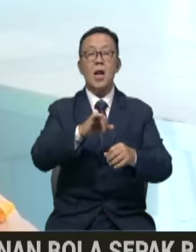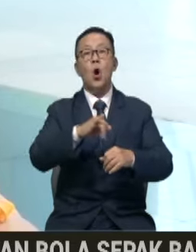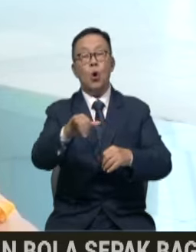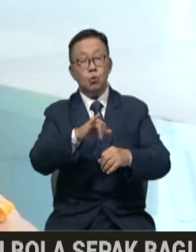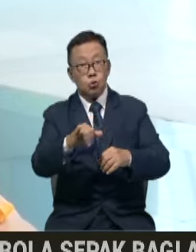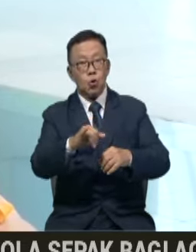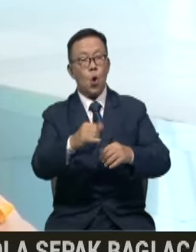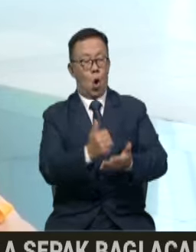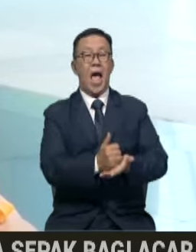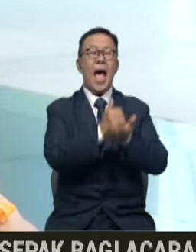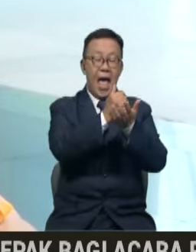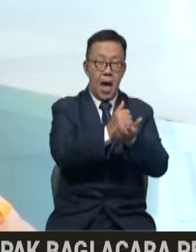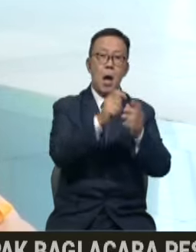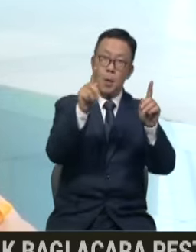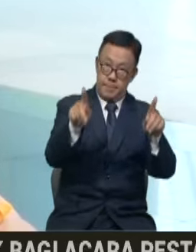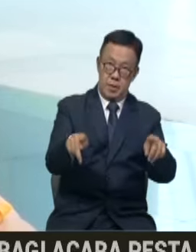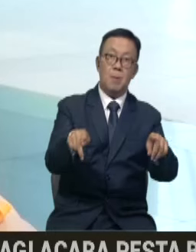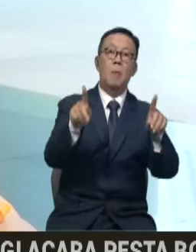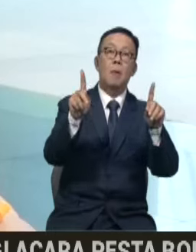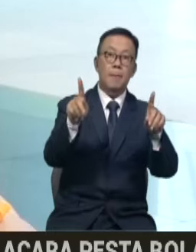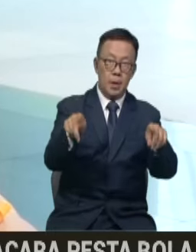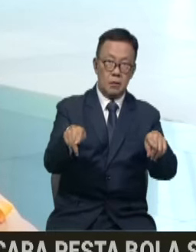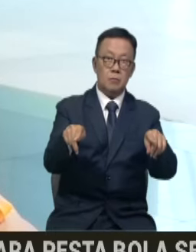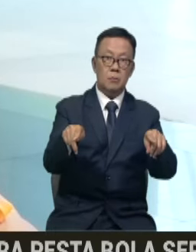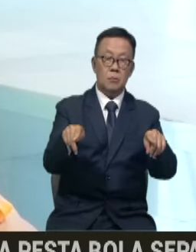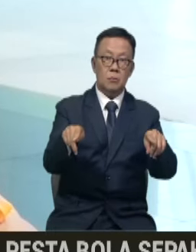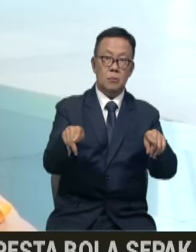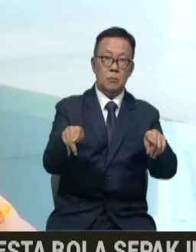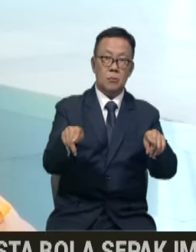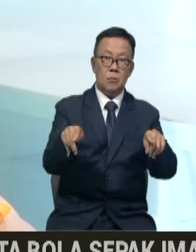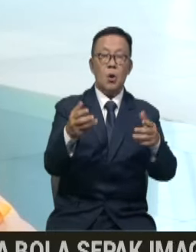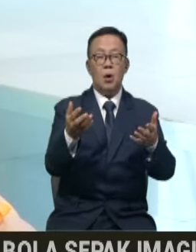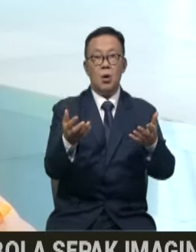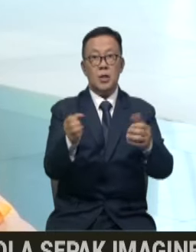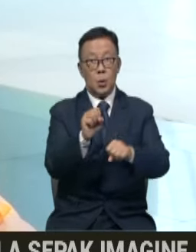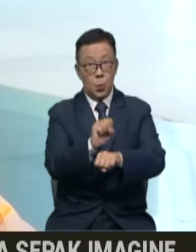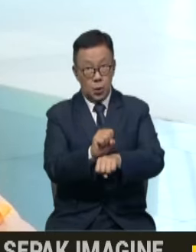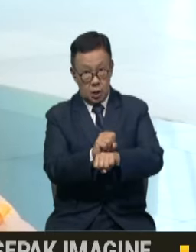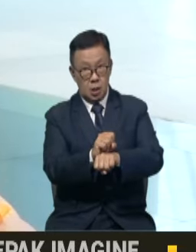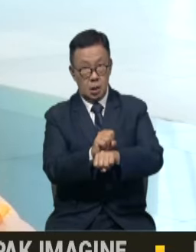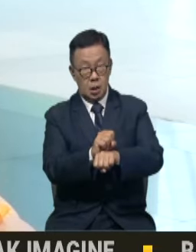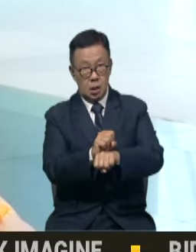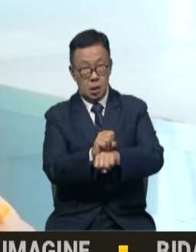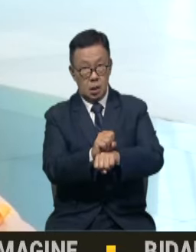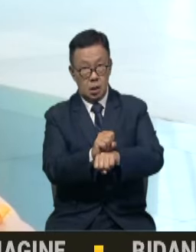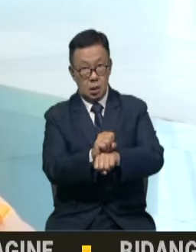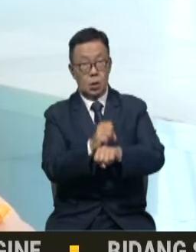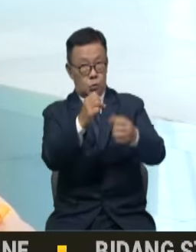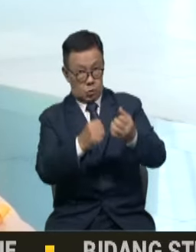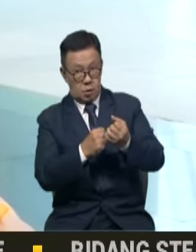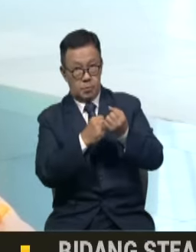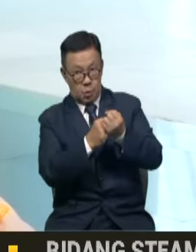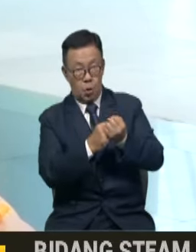boleh membantu juga yang memerlukanlah, lebih memerlukan untuk kita ni lah. So, dengan adanya usaha ni, kami boleh lagi apa menyokong